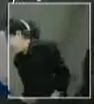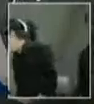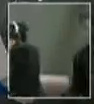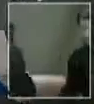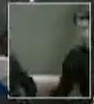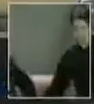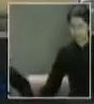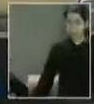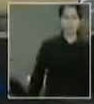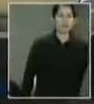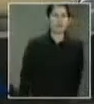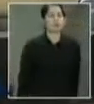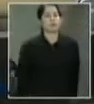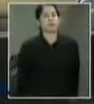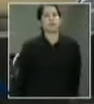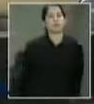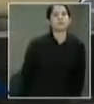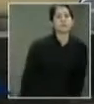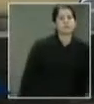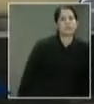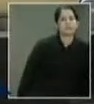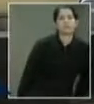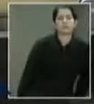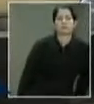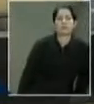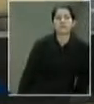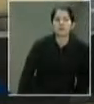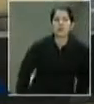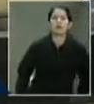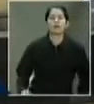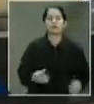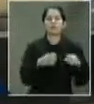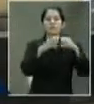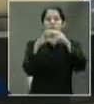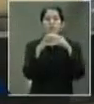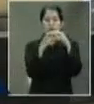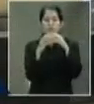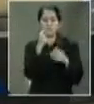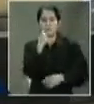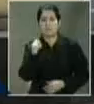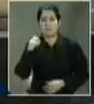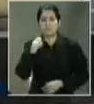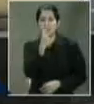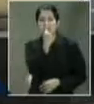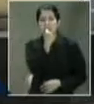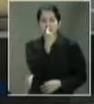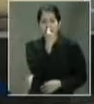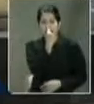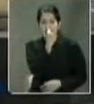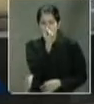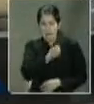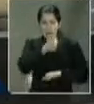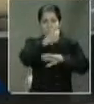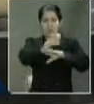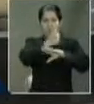ตรแล้วท่านรู้ไหมพอพวกเสื้อแดงเริ่มต้นเขาไปมอบตั